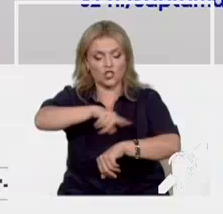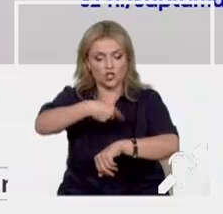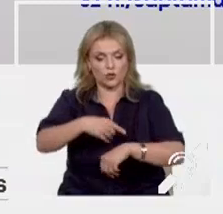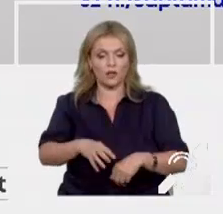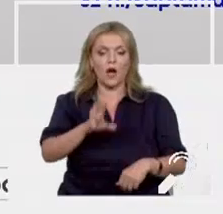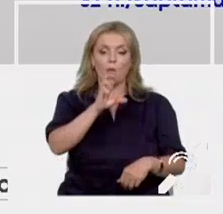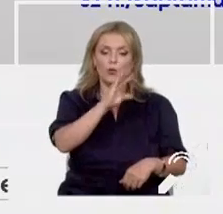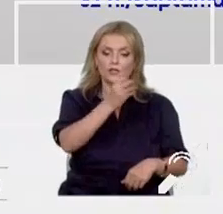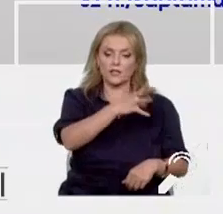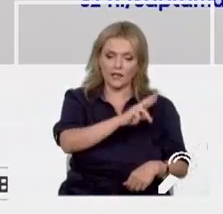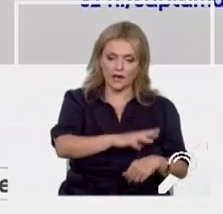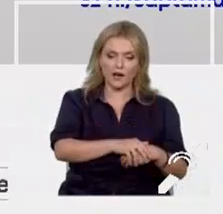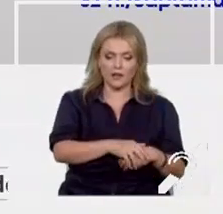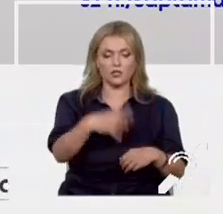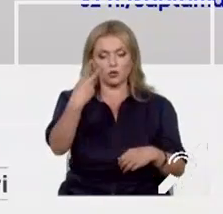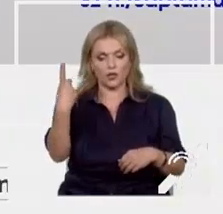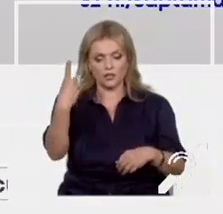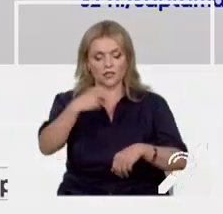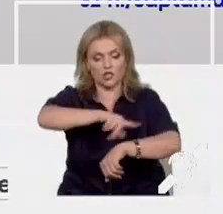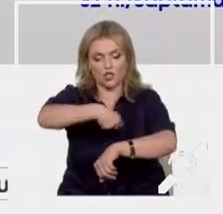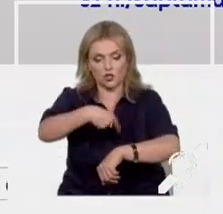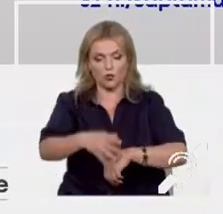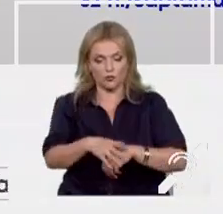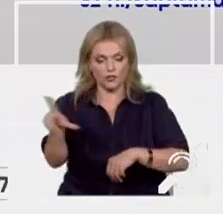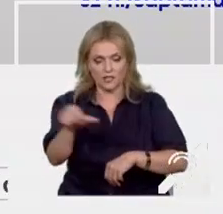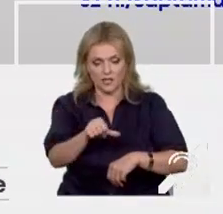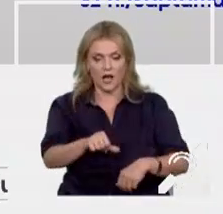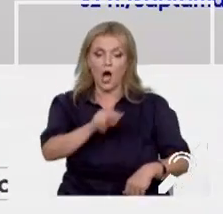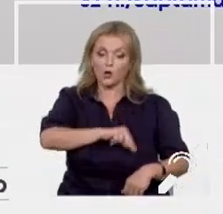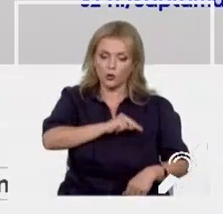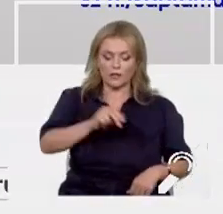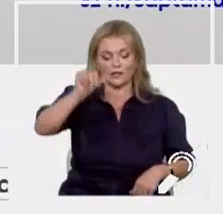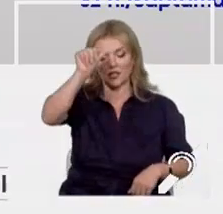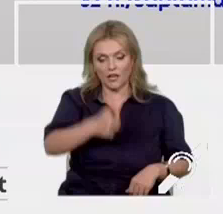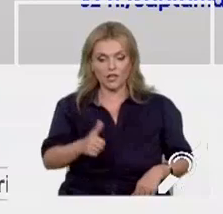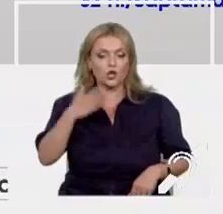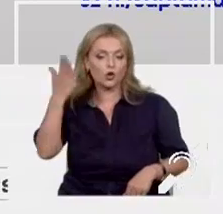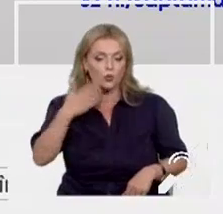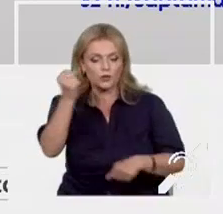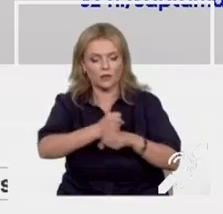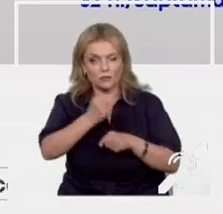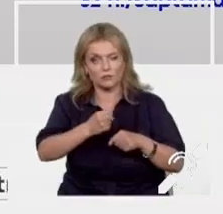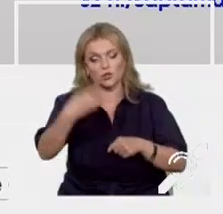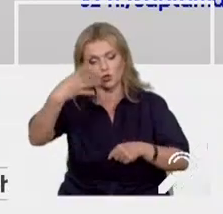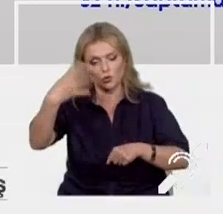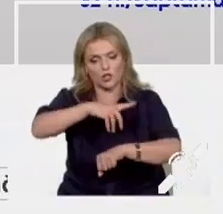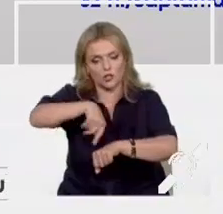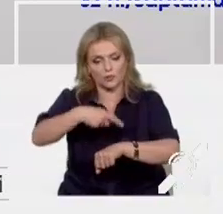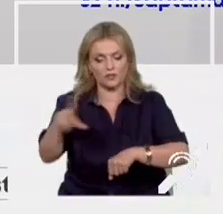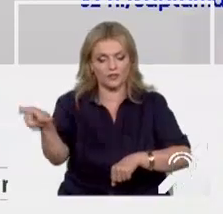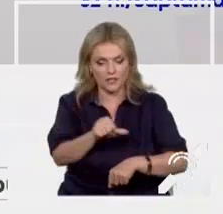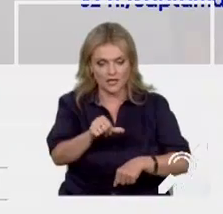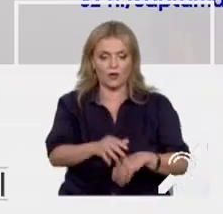și Herțegovina 41 de ore. Angajații din Grecia și România lucrează în medie 40 de ore